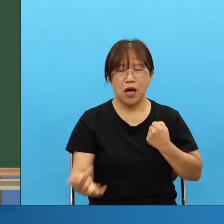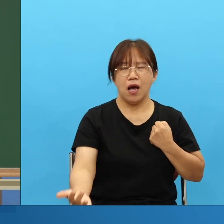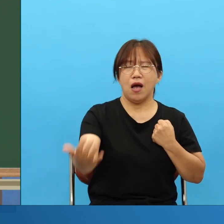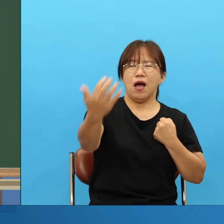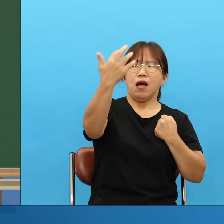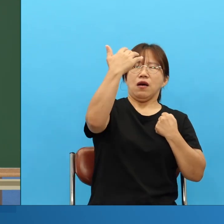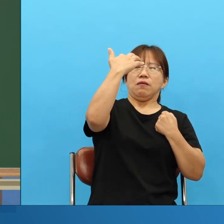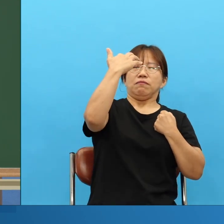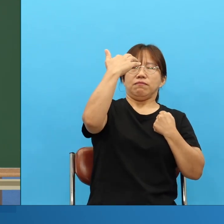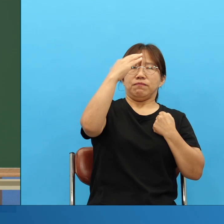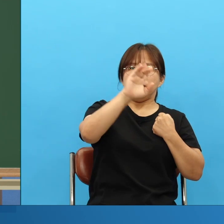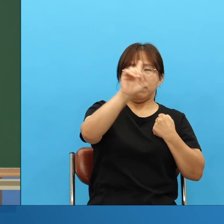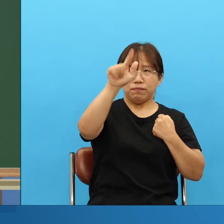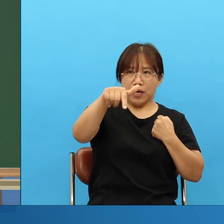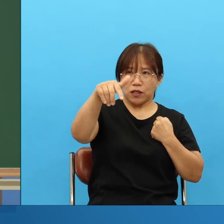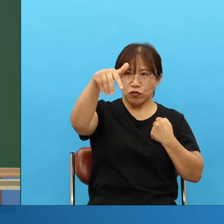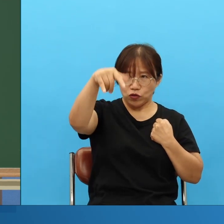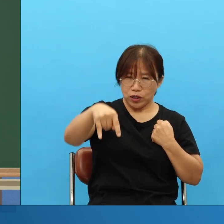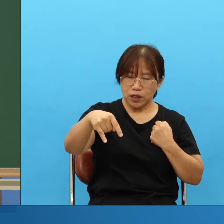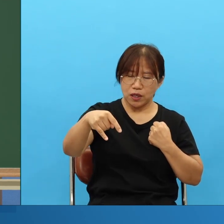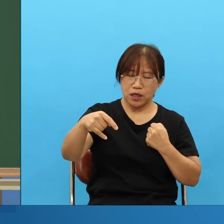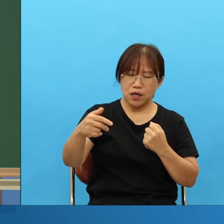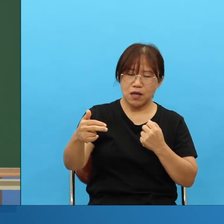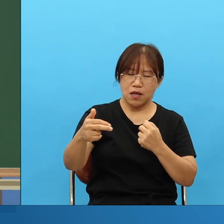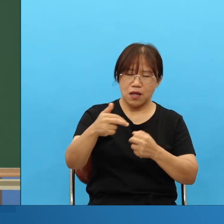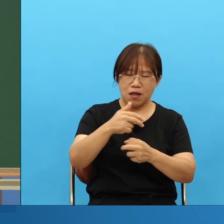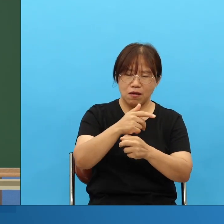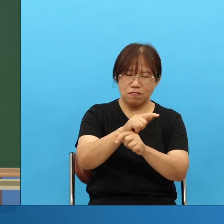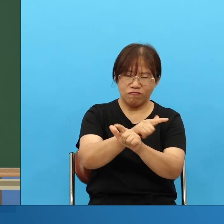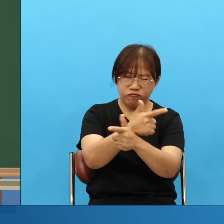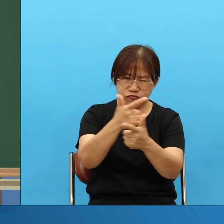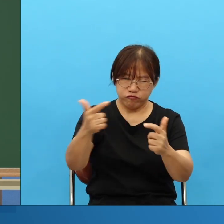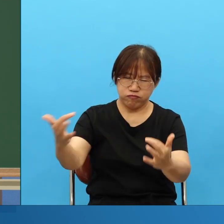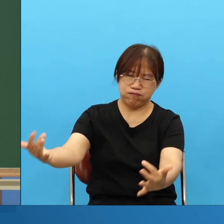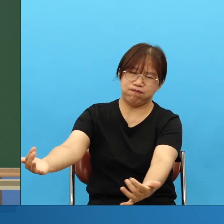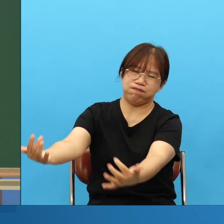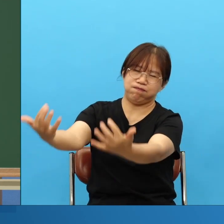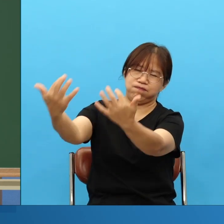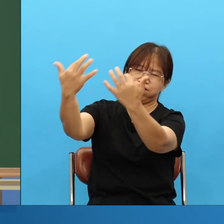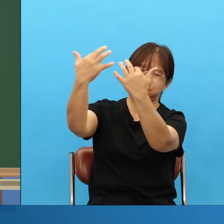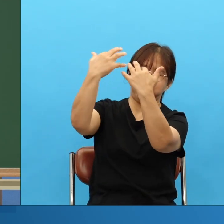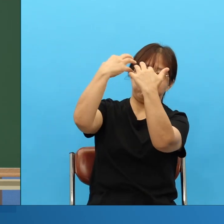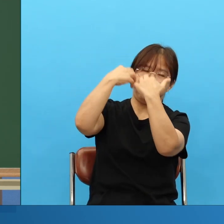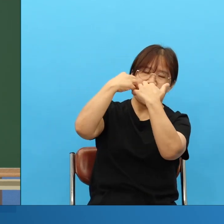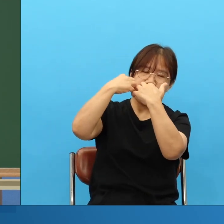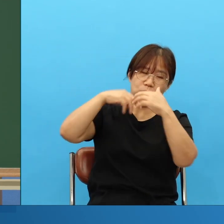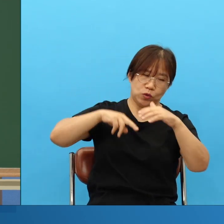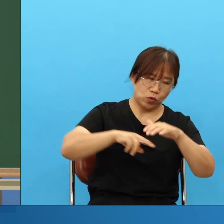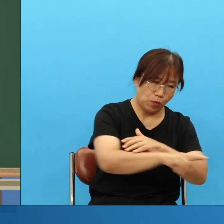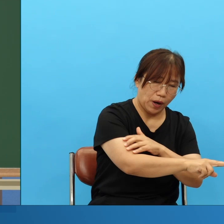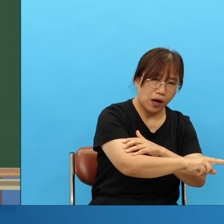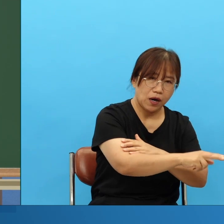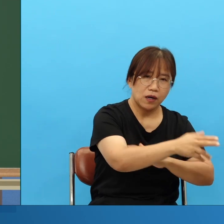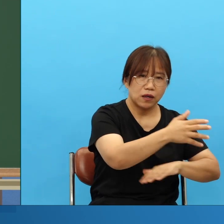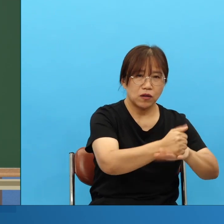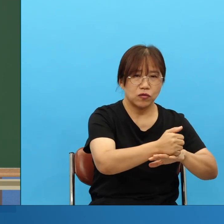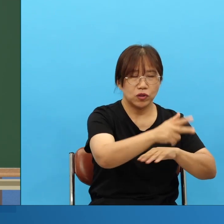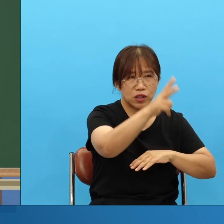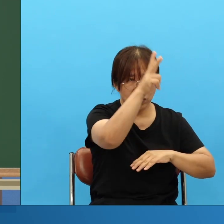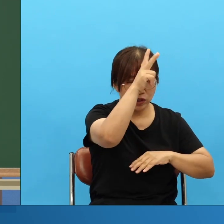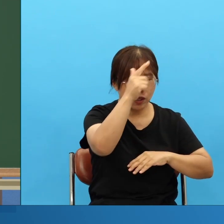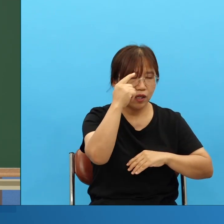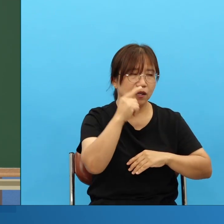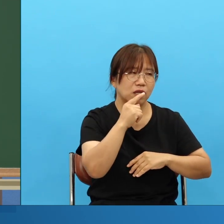막 수십 마리가 막 물리고 쫓아오니까 이 도망을 가다가 동성로에서 경찰에 자기가